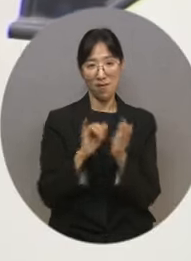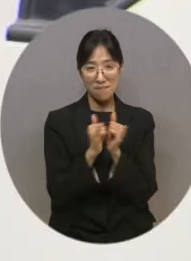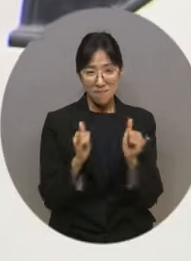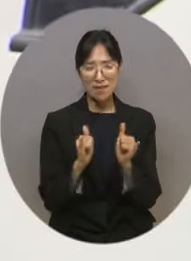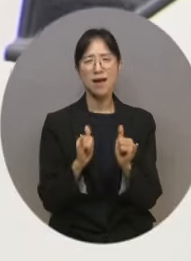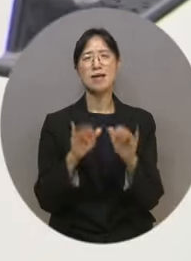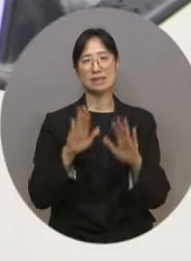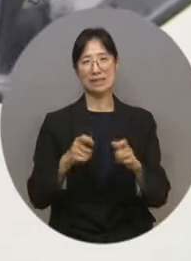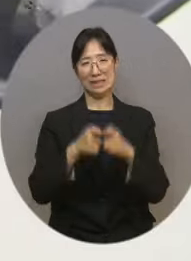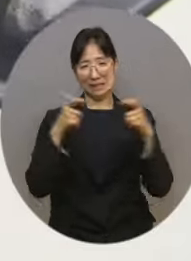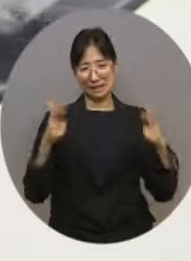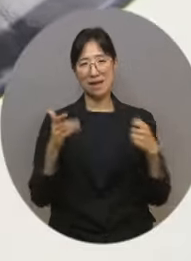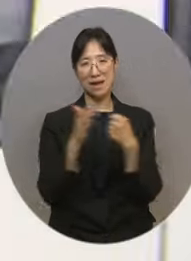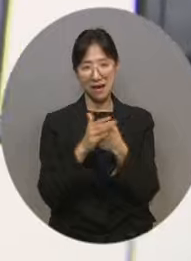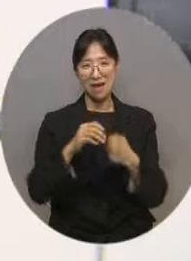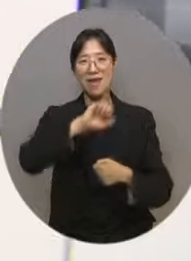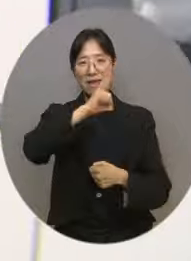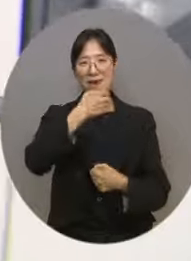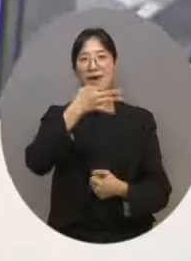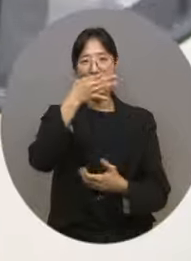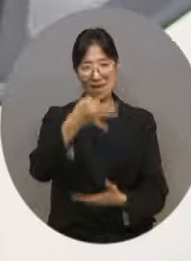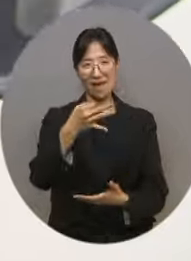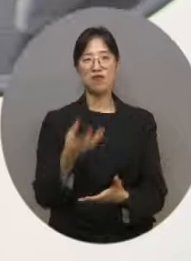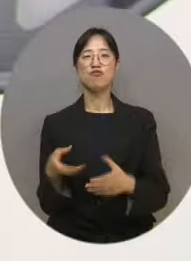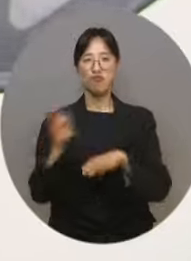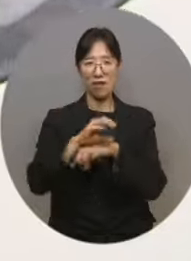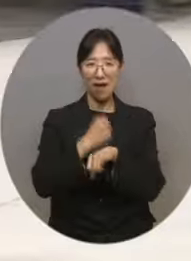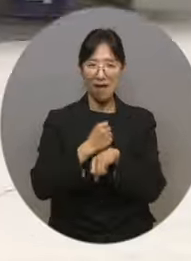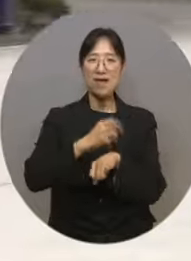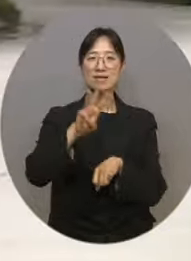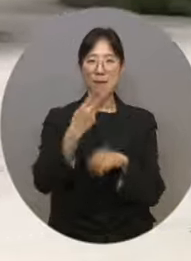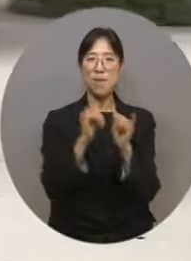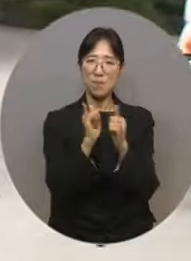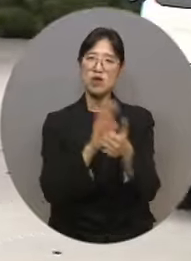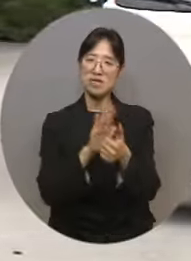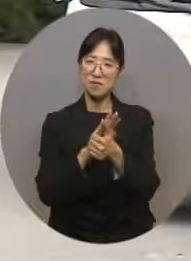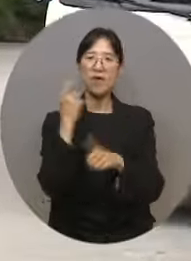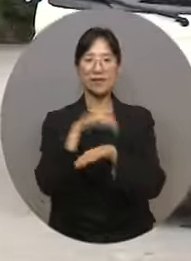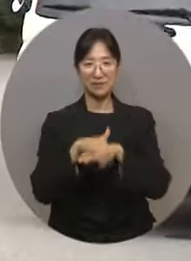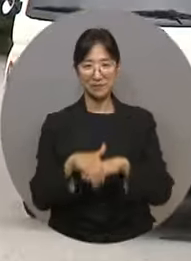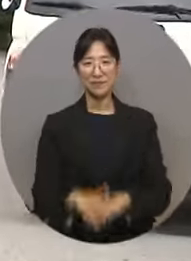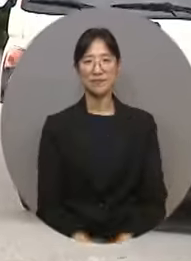지속적으로 증가함에 따라 자체 산을 추가로 투입해 300명을 지원할 예정이라고 밝혔습니다